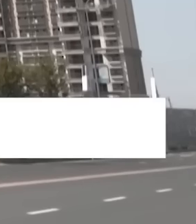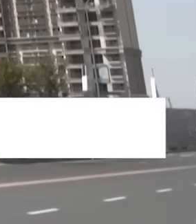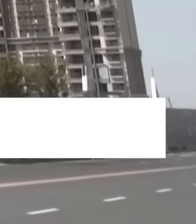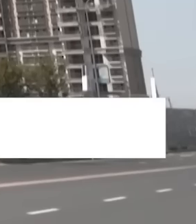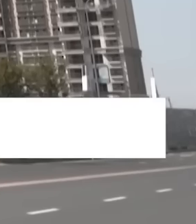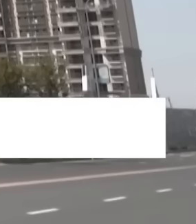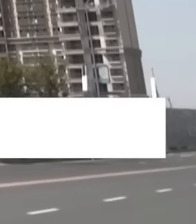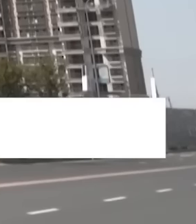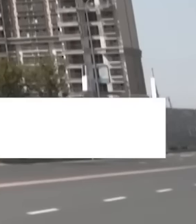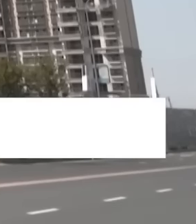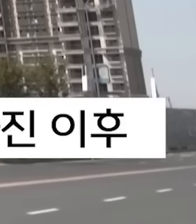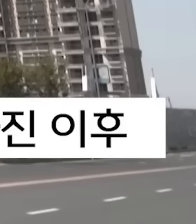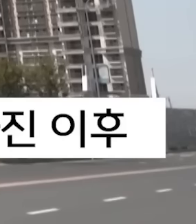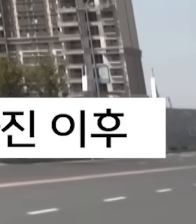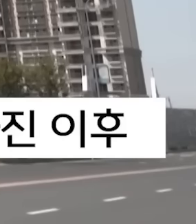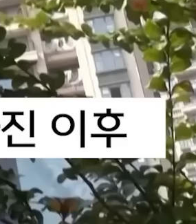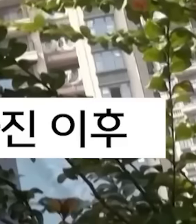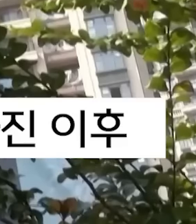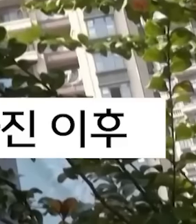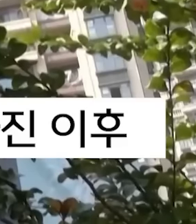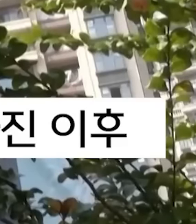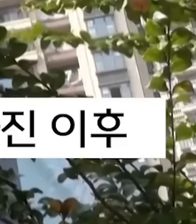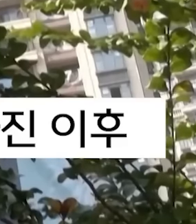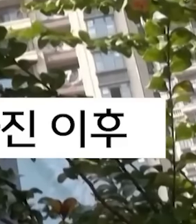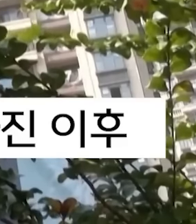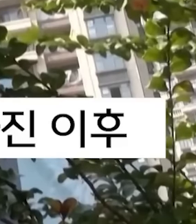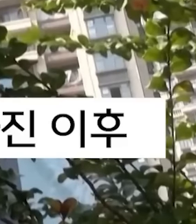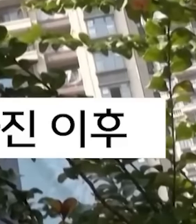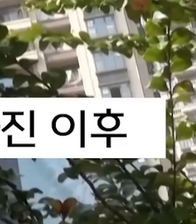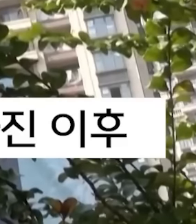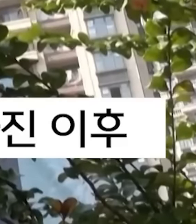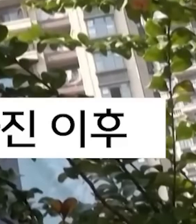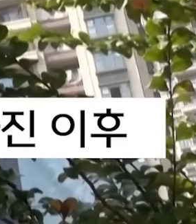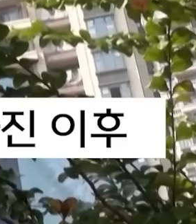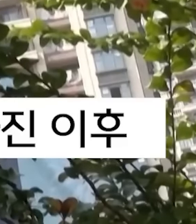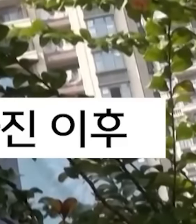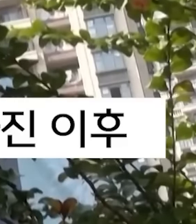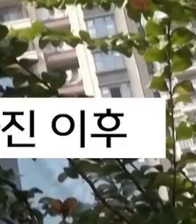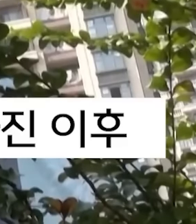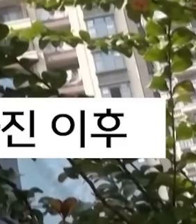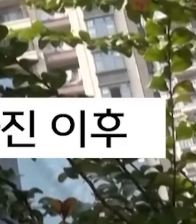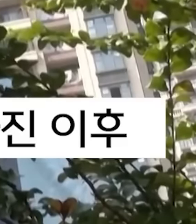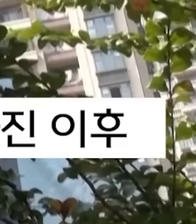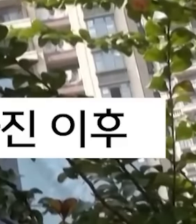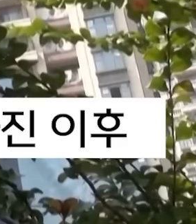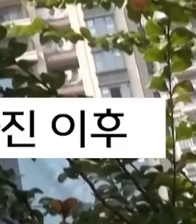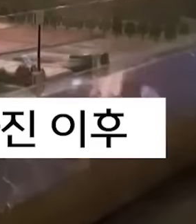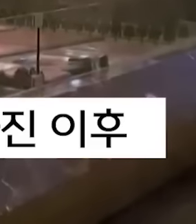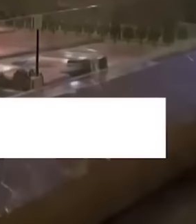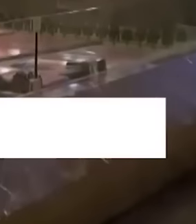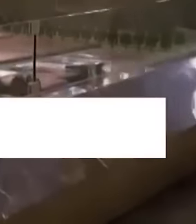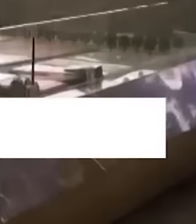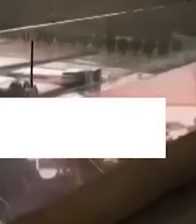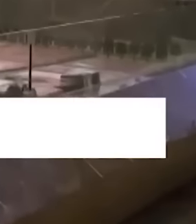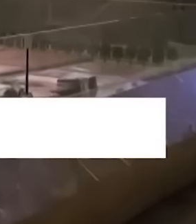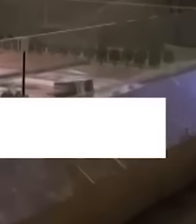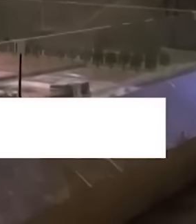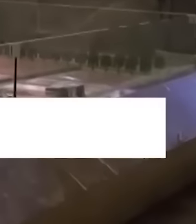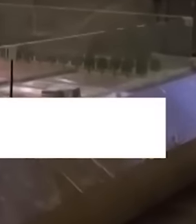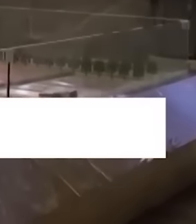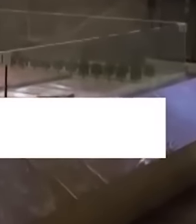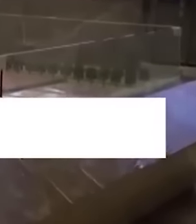갈수록 커지고 있습니다 지난 2021년 부동산 개발업체 헝다 그룹이 채무 불이행에 빠진 이후 부동산